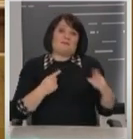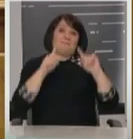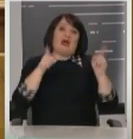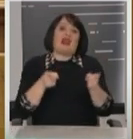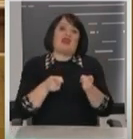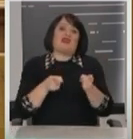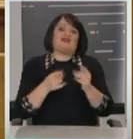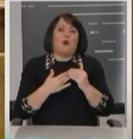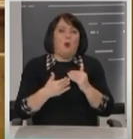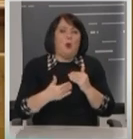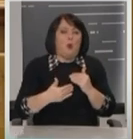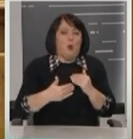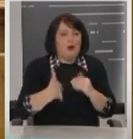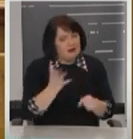τέλος.